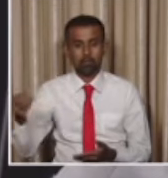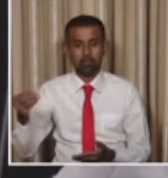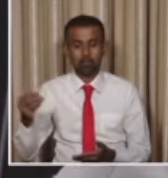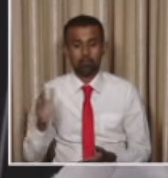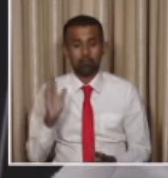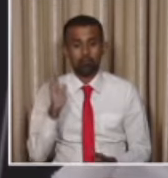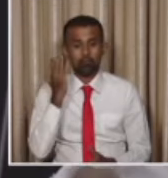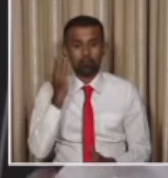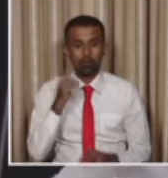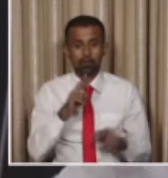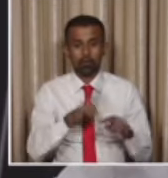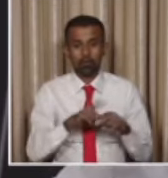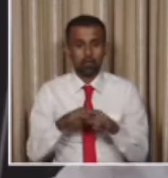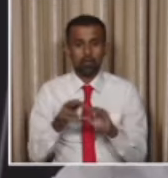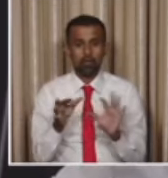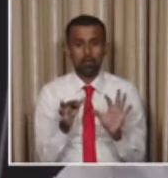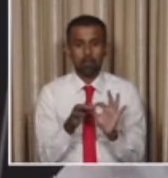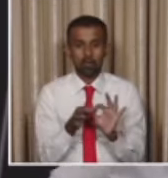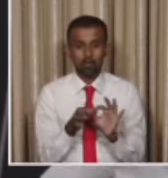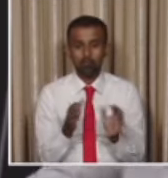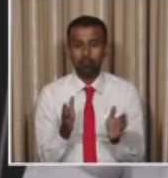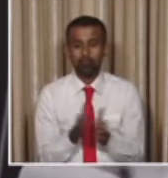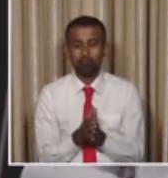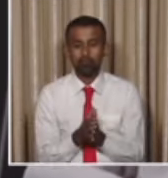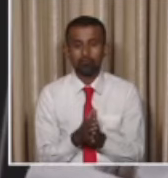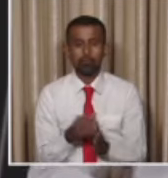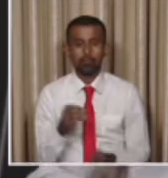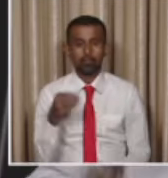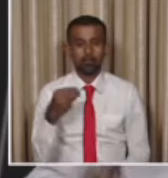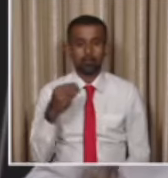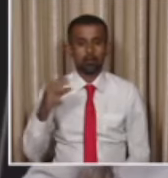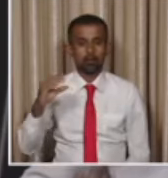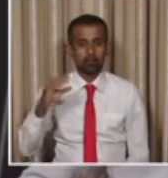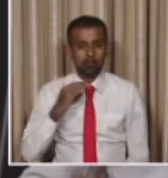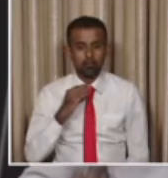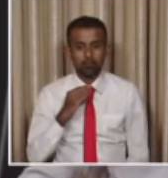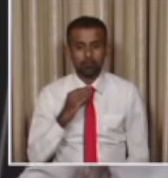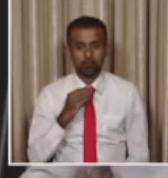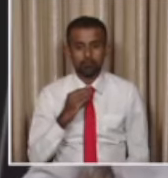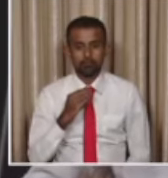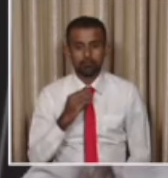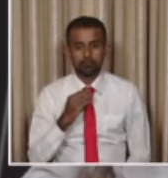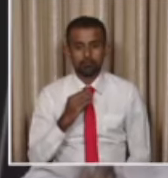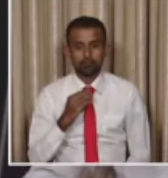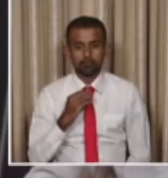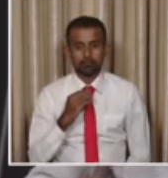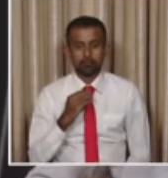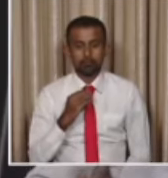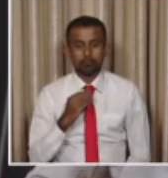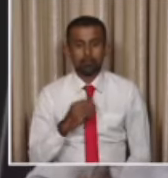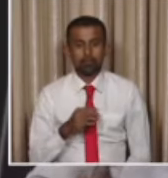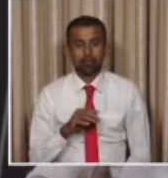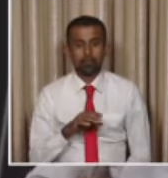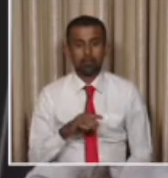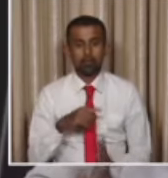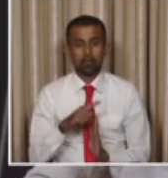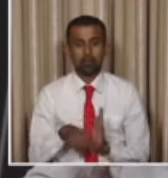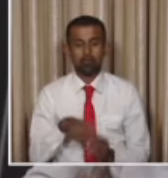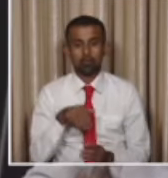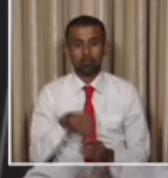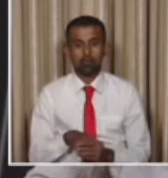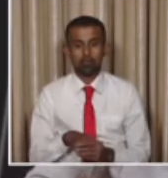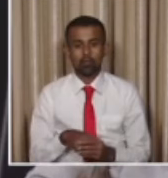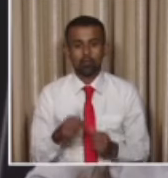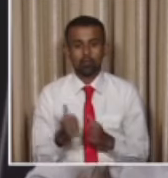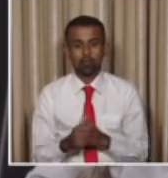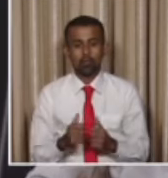විශේෂ මිත්‍ර සම්බන්ධතා යටතේ තමයි ඒ ණය මුදල් ලැබුණේ. ඒ නිසා මේ රට ඇතුලේ හදලා තියෙන හැම